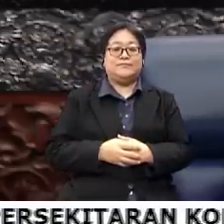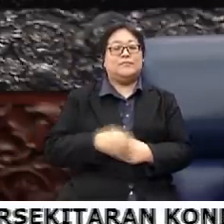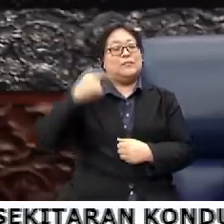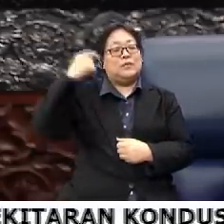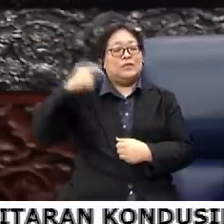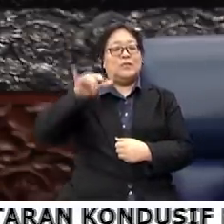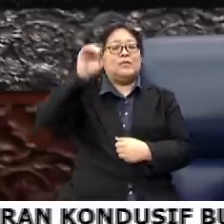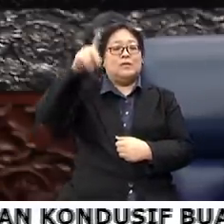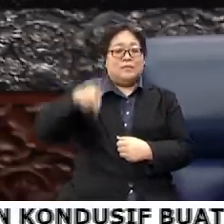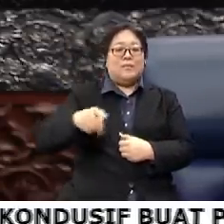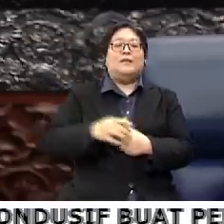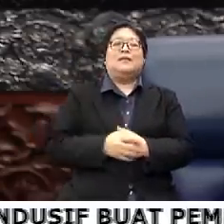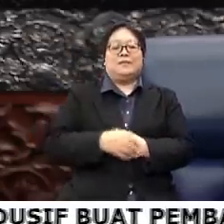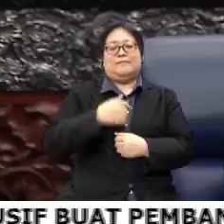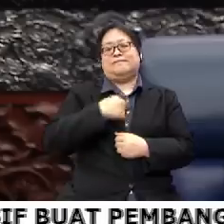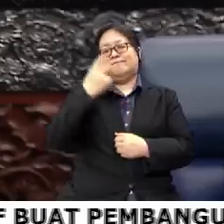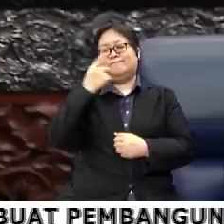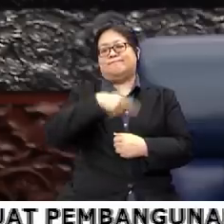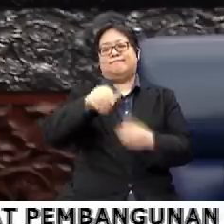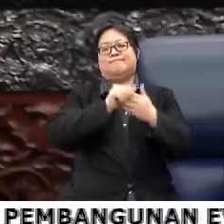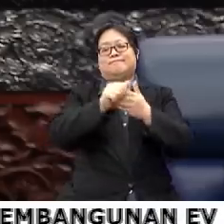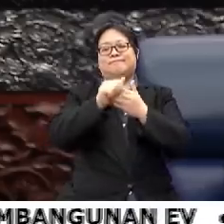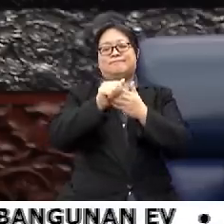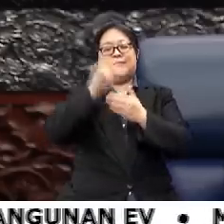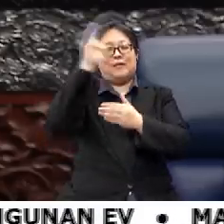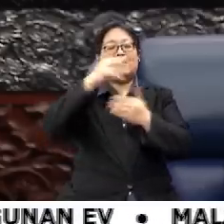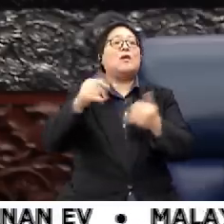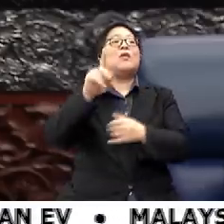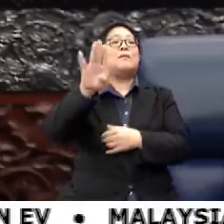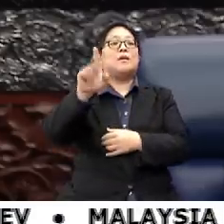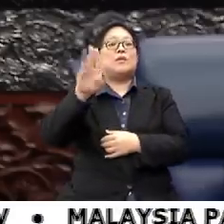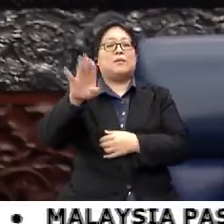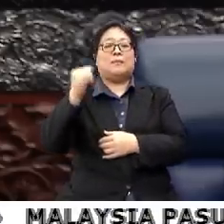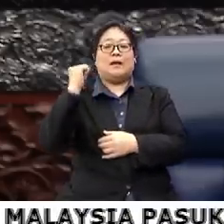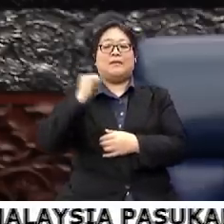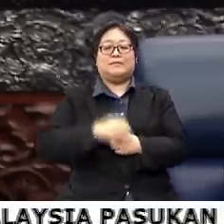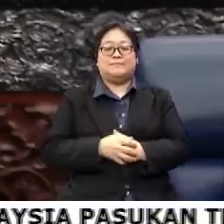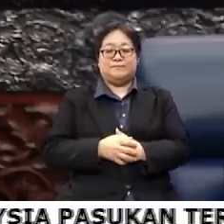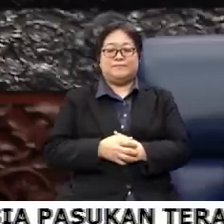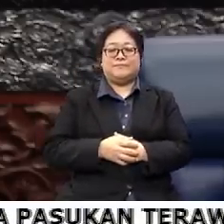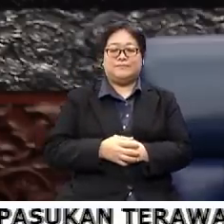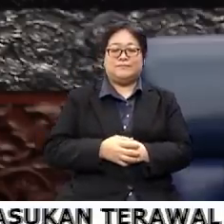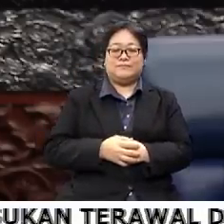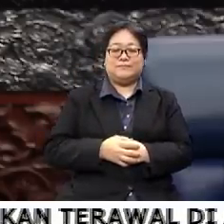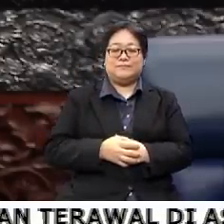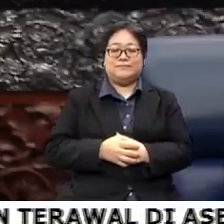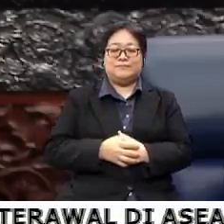Tuan Ketua, saya perhatikan kepimpinan Pagu, kerajaan belakang. Hari Kota ini. Baru, Kota Baru, belakang.